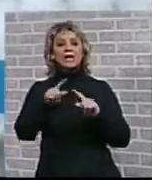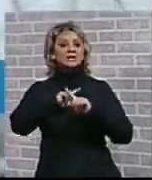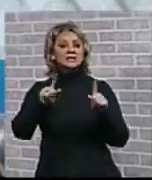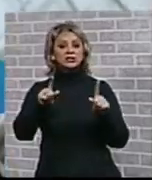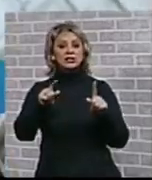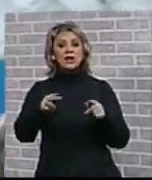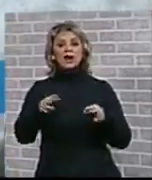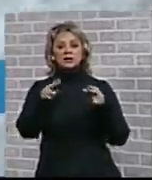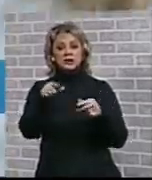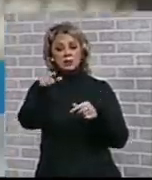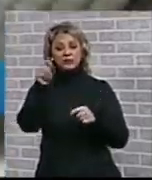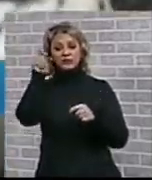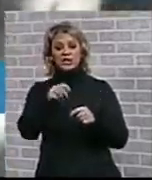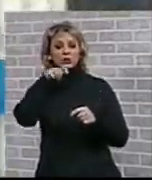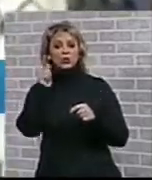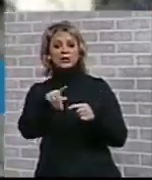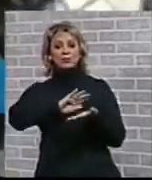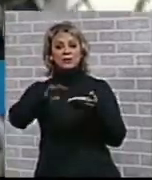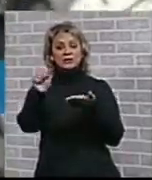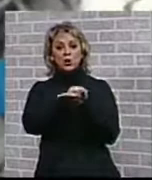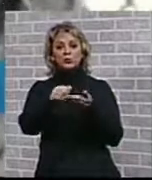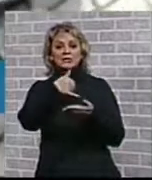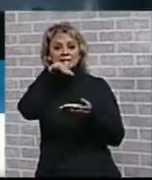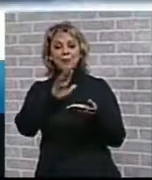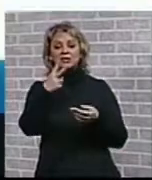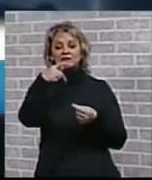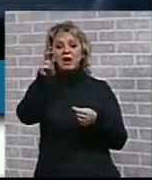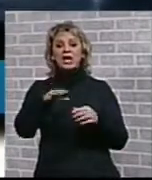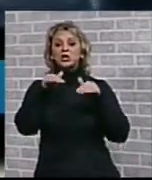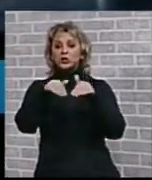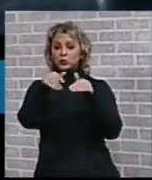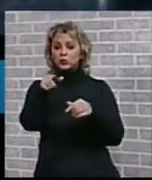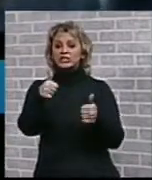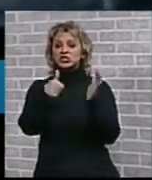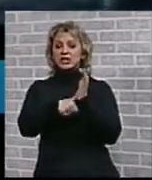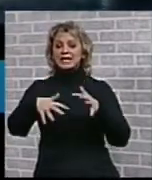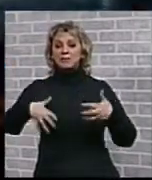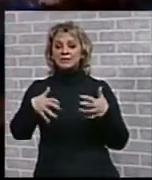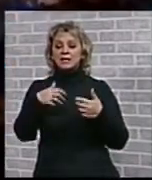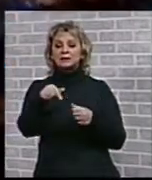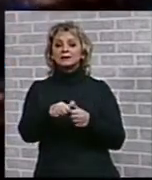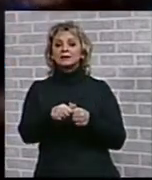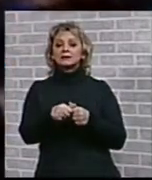Экзотическая контрабанда. Въехать из Украины без документов не смогли 2 кенгуру и 6 обезьян.